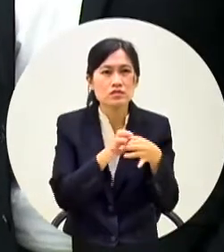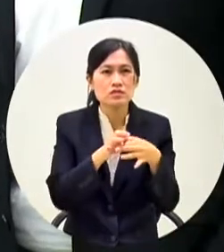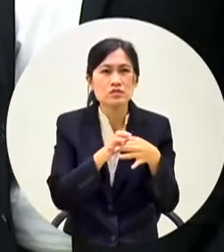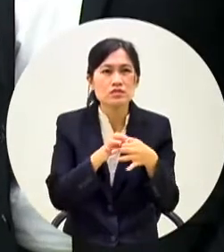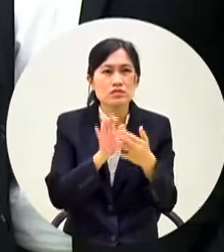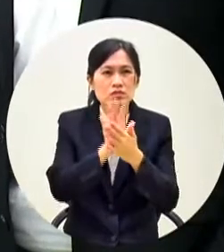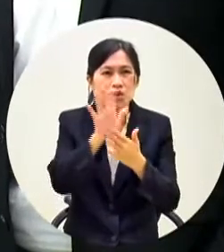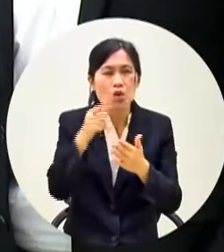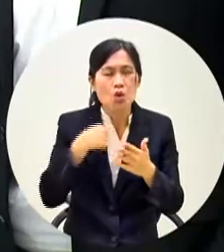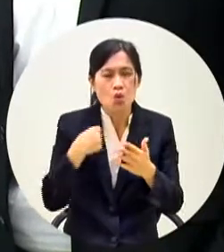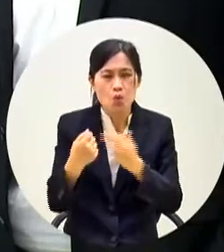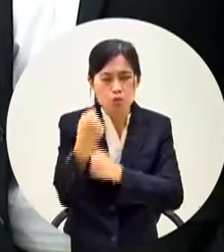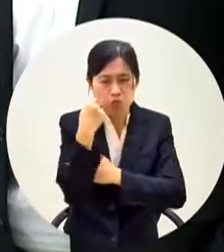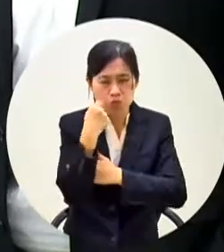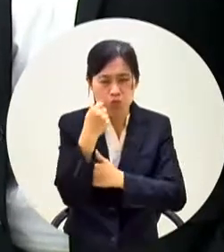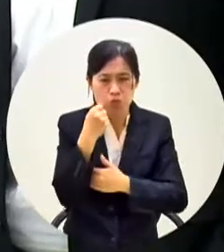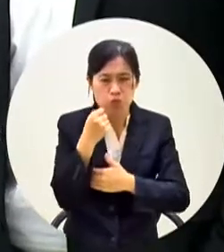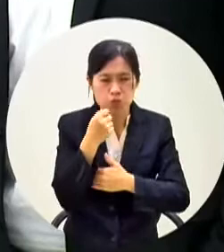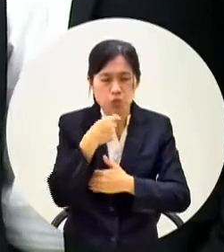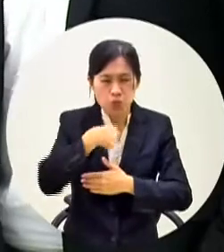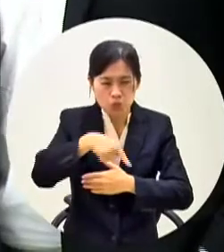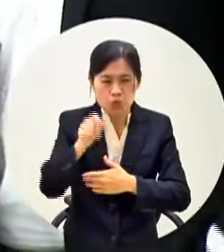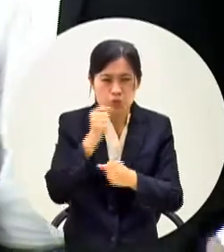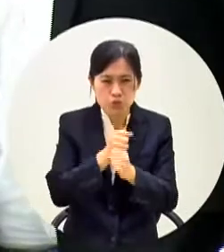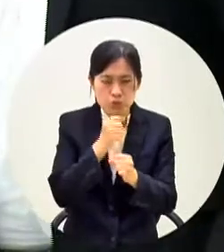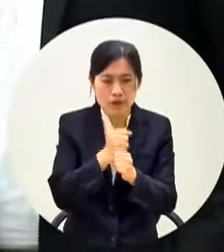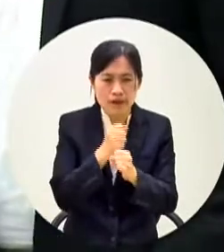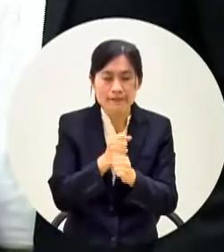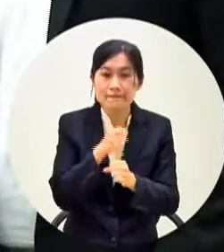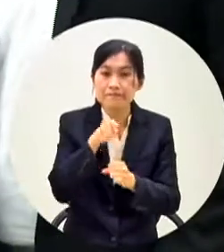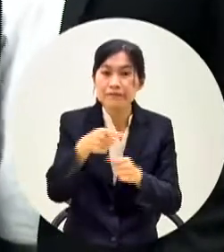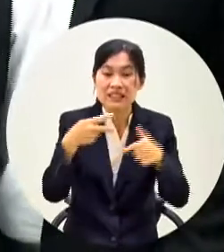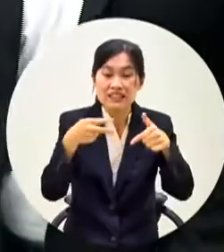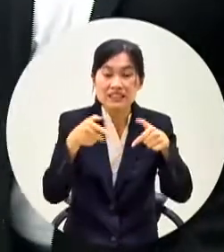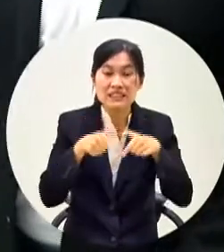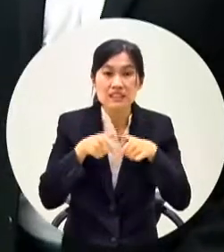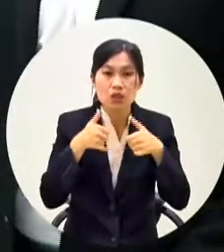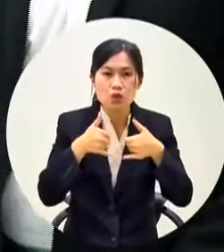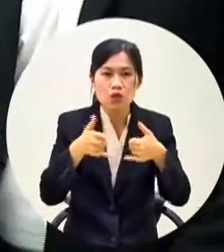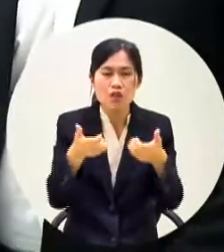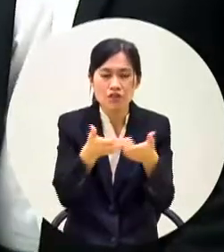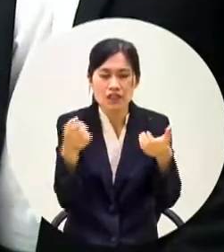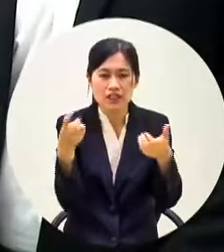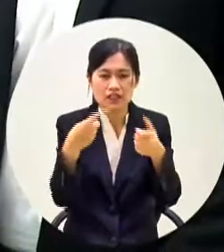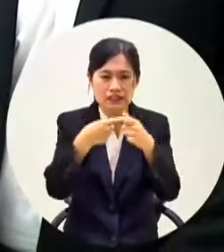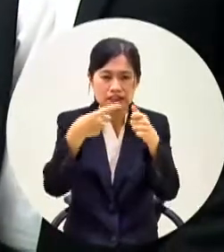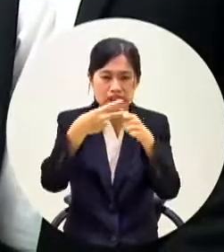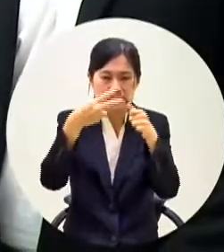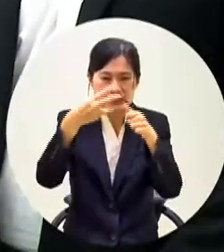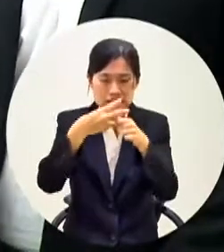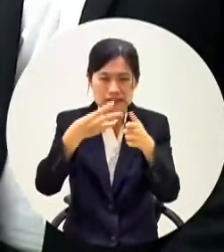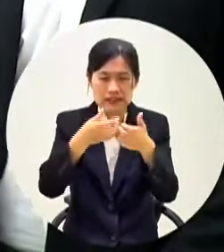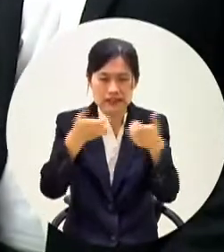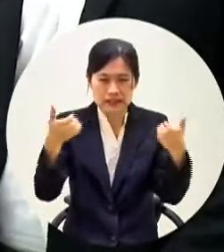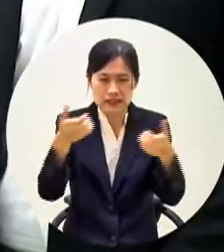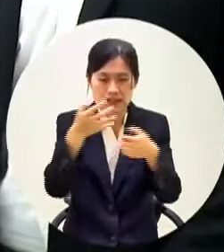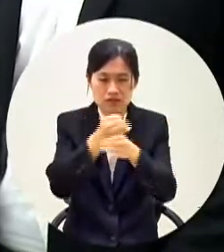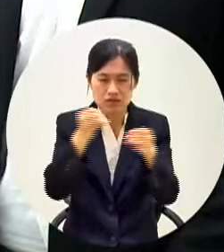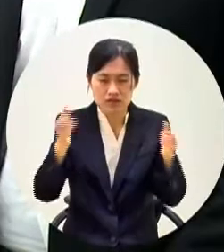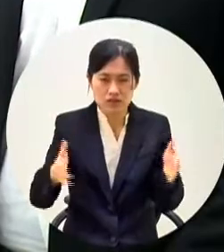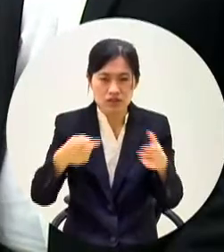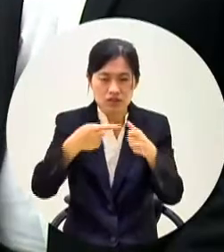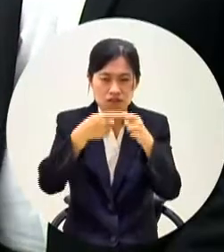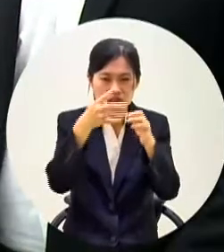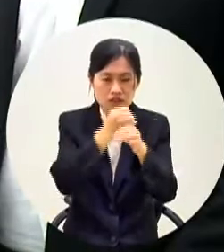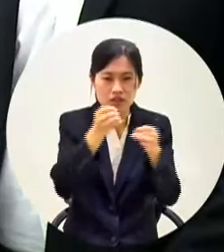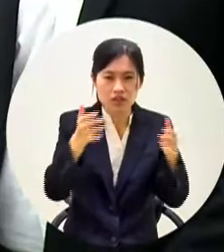积极咧处理啊吼。啊，即摆吼，即个人心路阮是分三期吼。啊，第一期个部分，土地